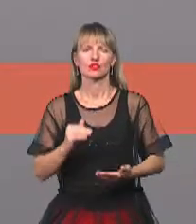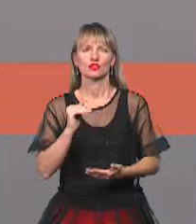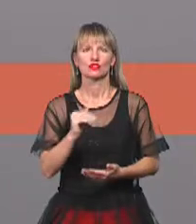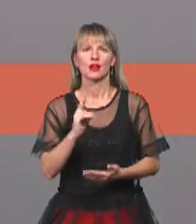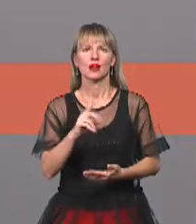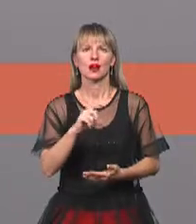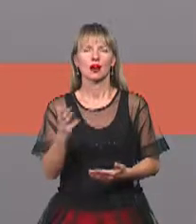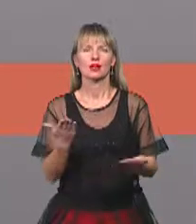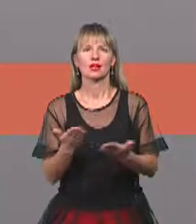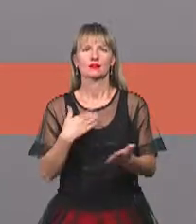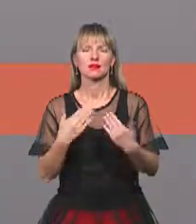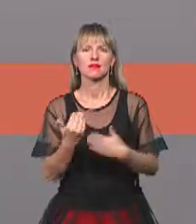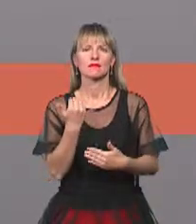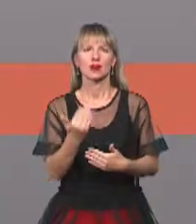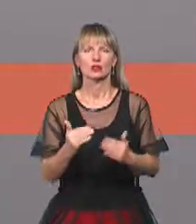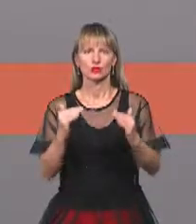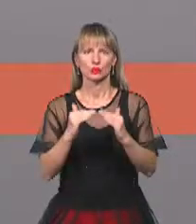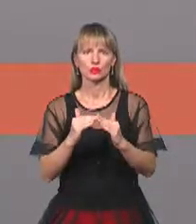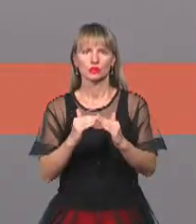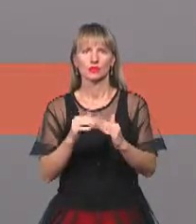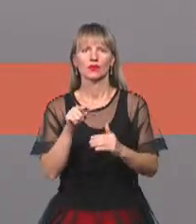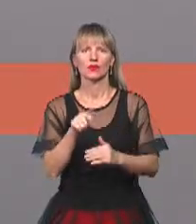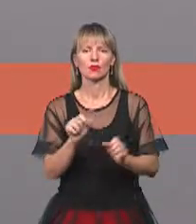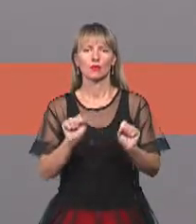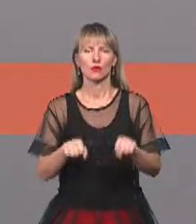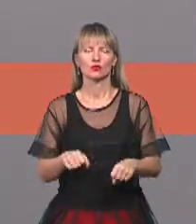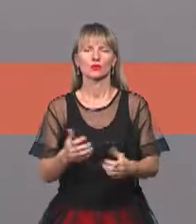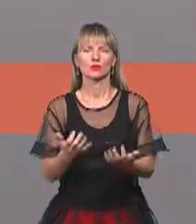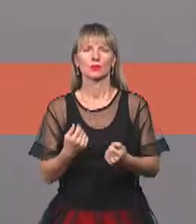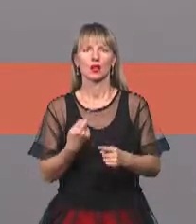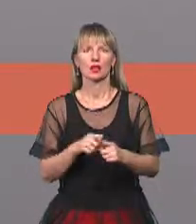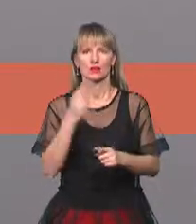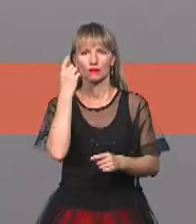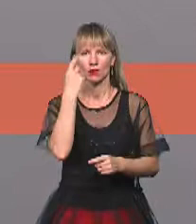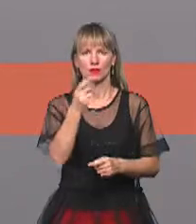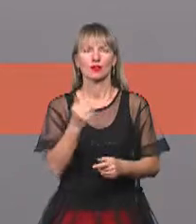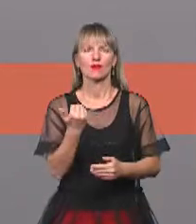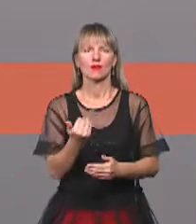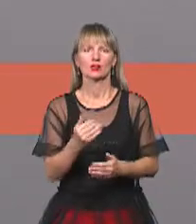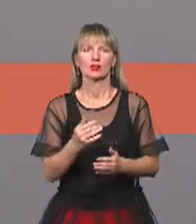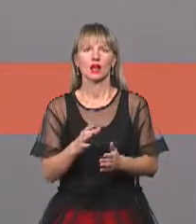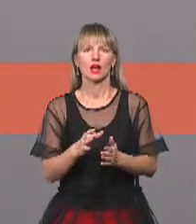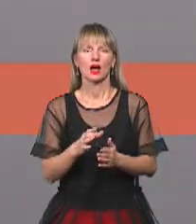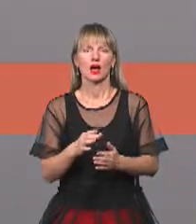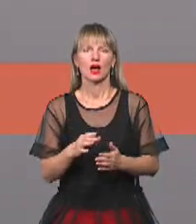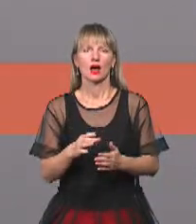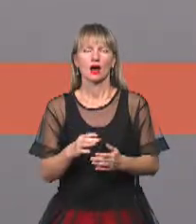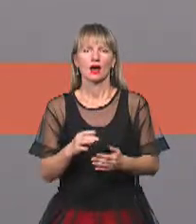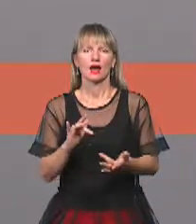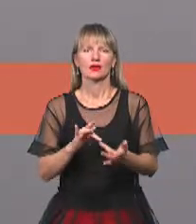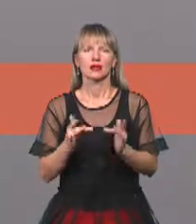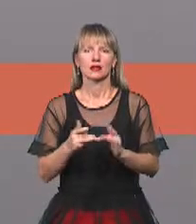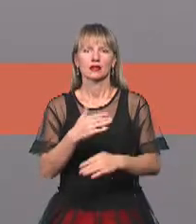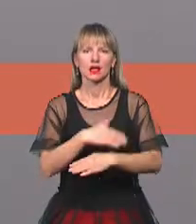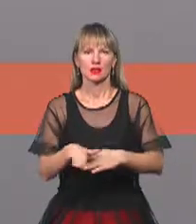ЖКХ, які стосуються саме вашої будівлі, ви будете отримувати цю інформацію на вашу електронну адресу, досить